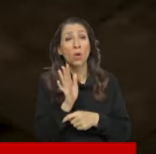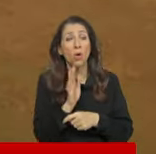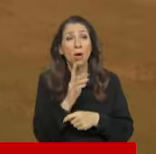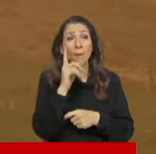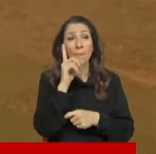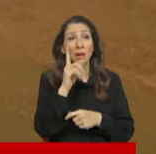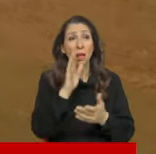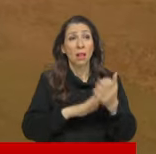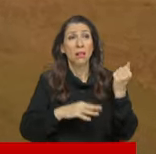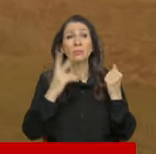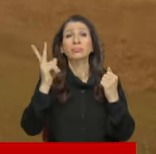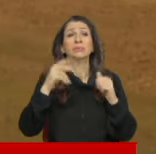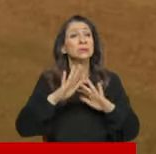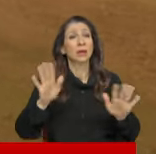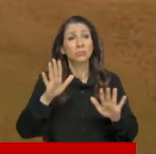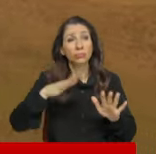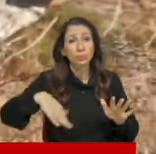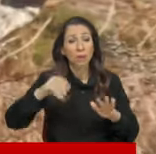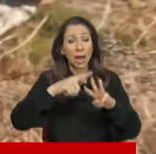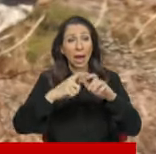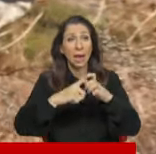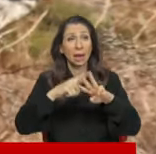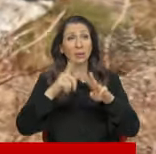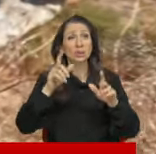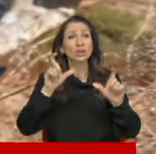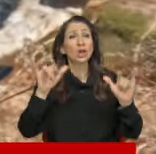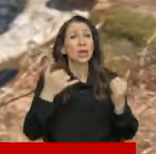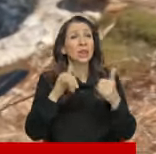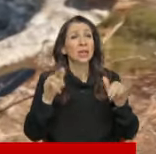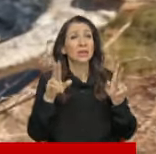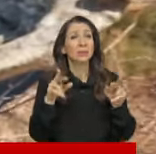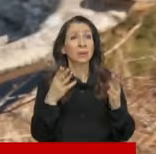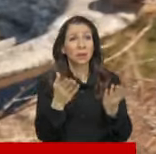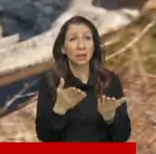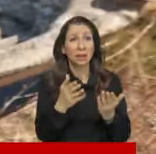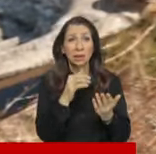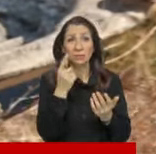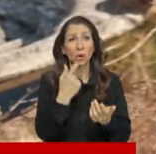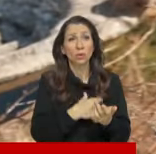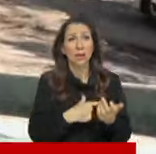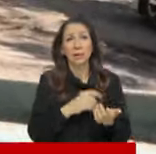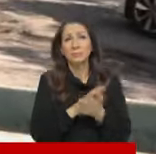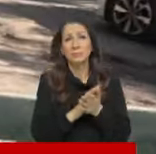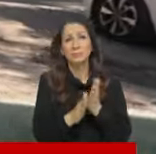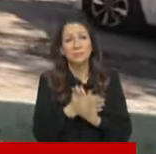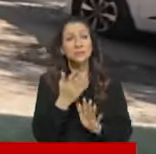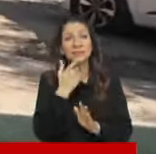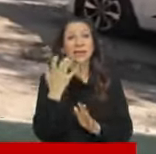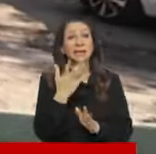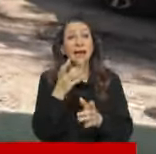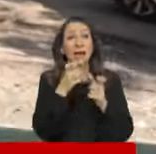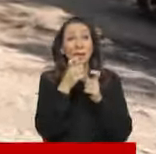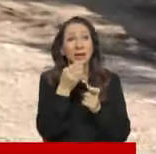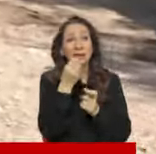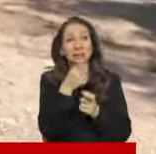tek eloğlu'nun değil bu göl bu göl bütün Ege'nin cennetti Burası hiçbir özelliği kalmadı kaç yıl ekmek yediniz